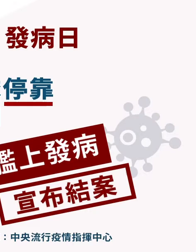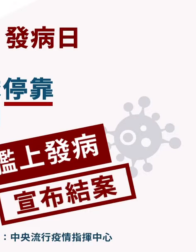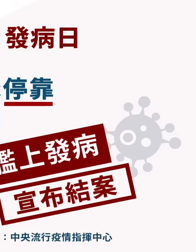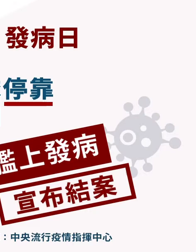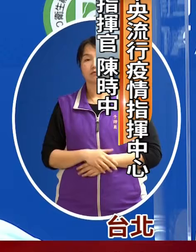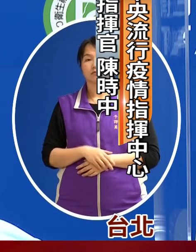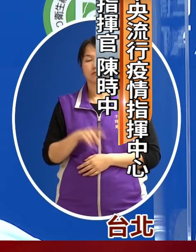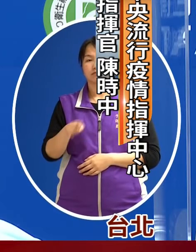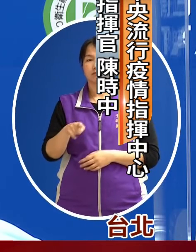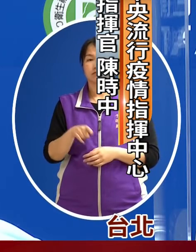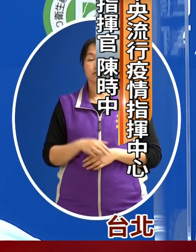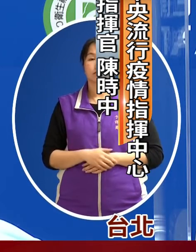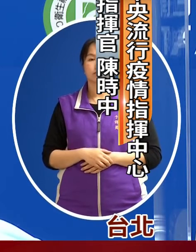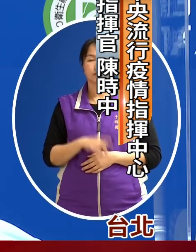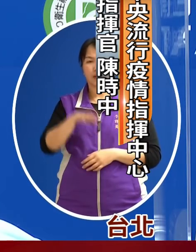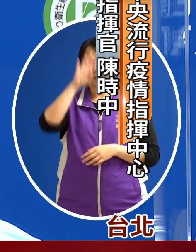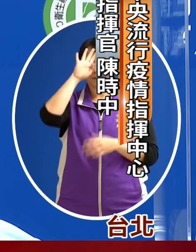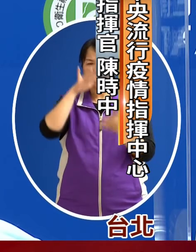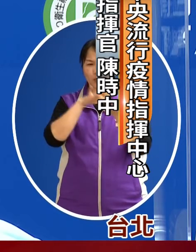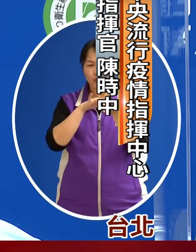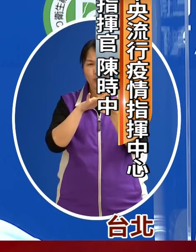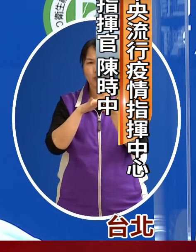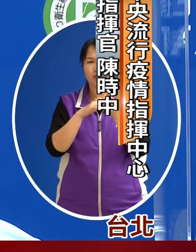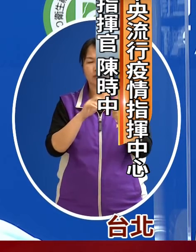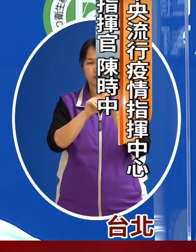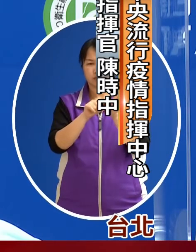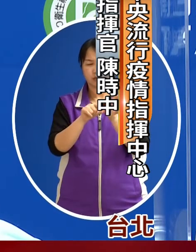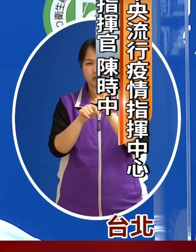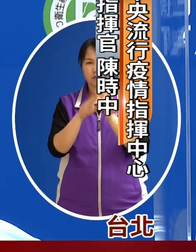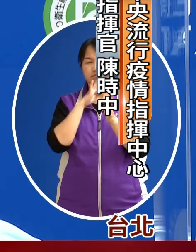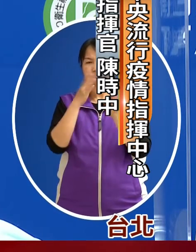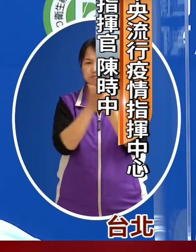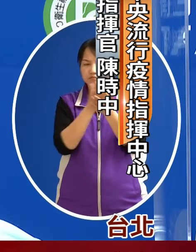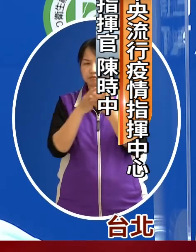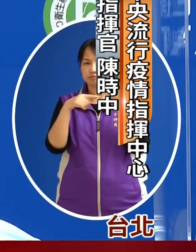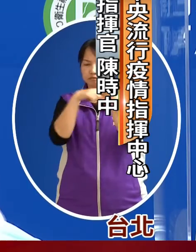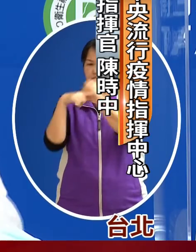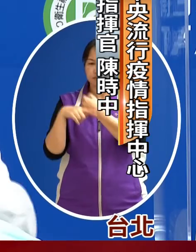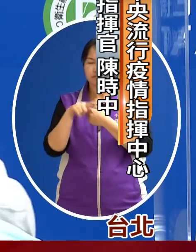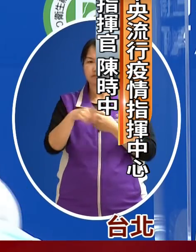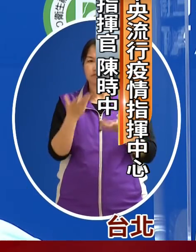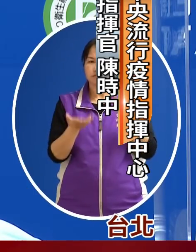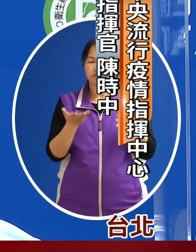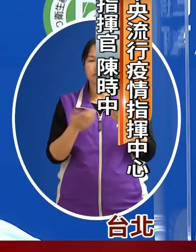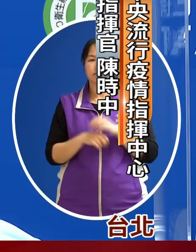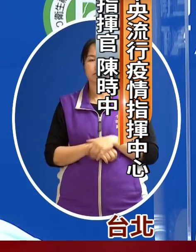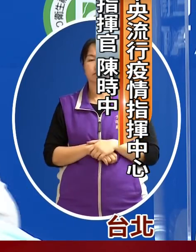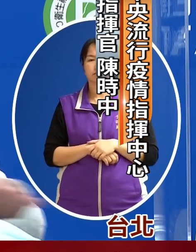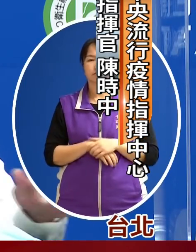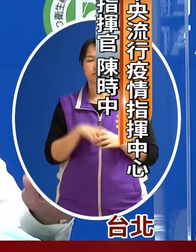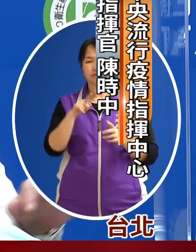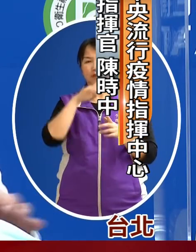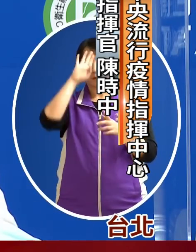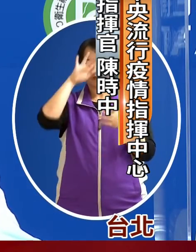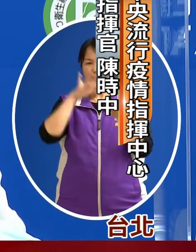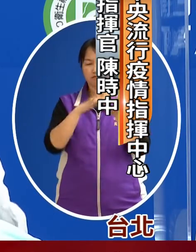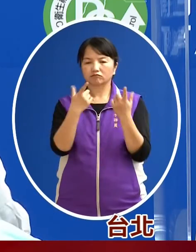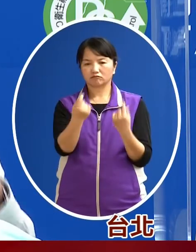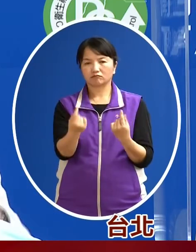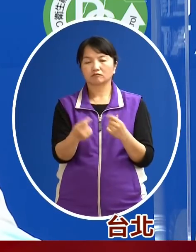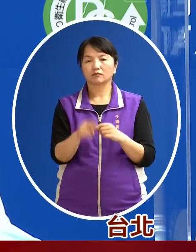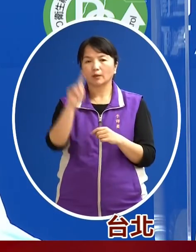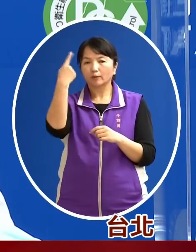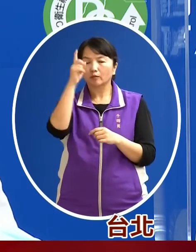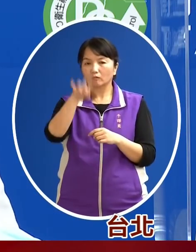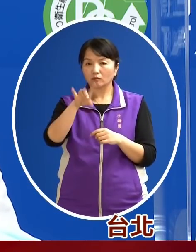案。 我们在整个的一个病毒株的一些哈这样的一个研判，基本上都是同一型的，所以它